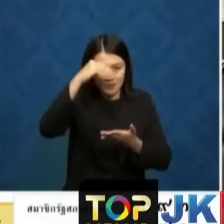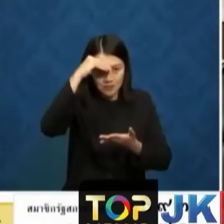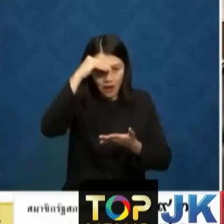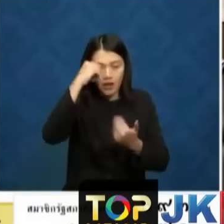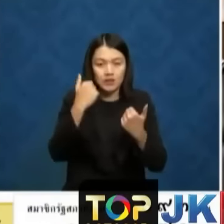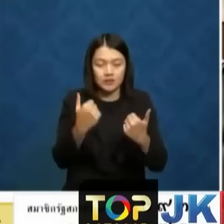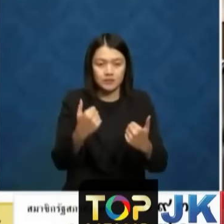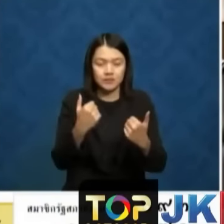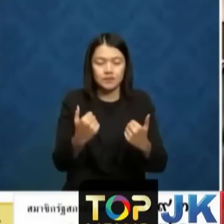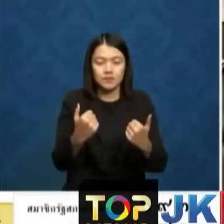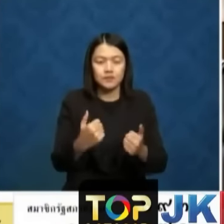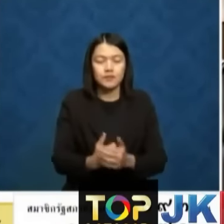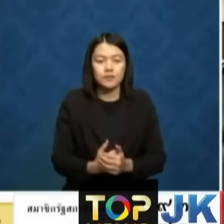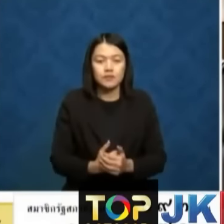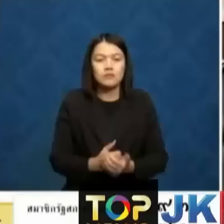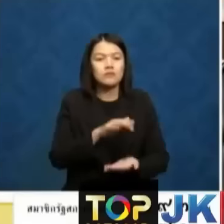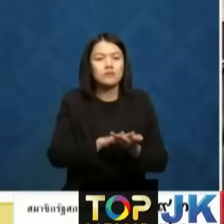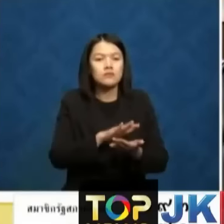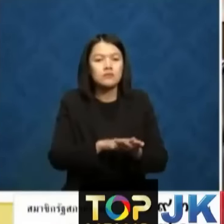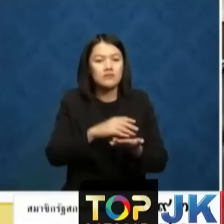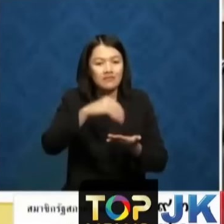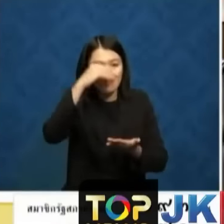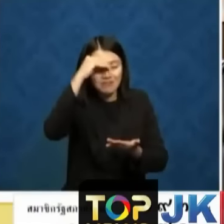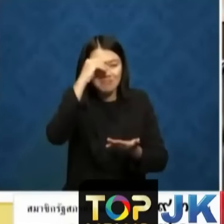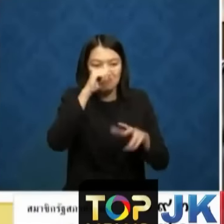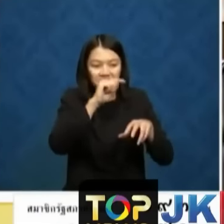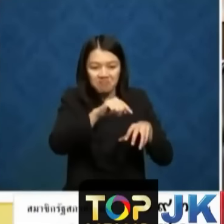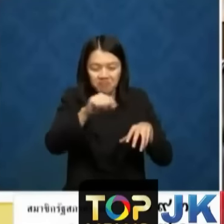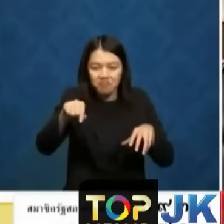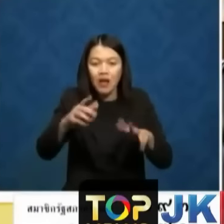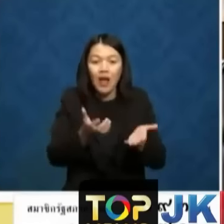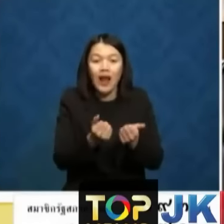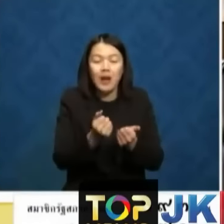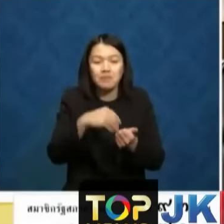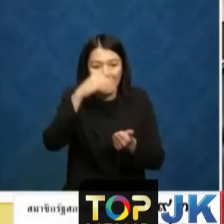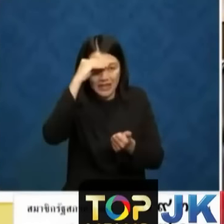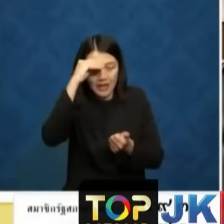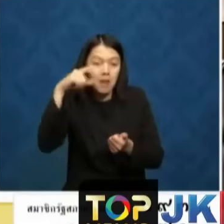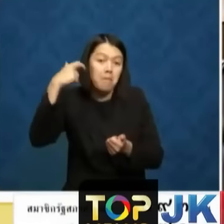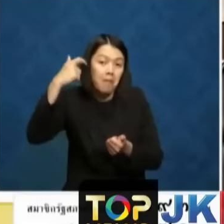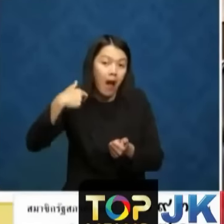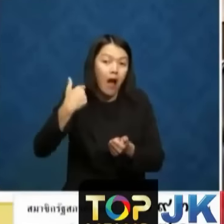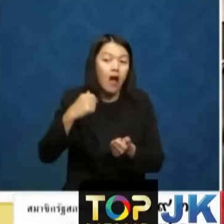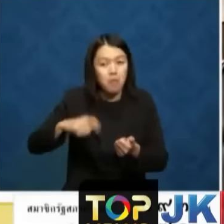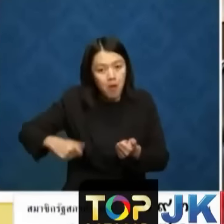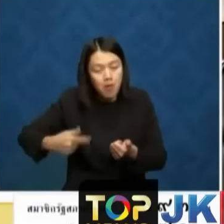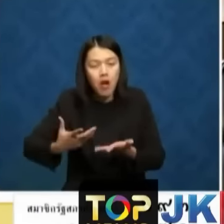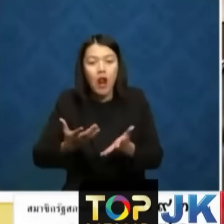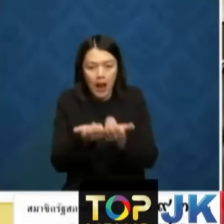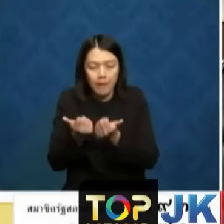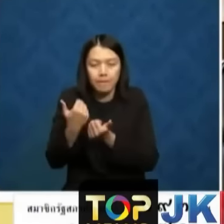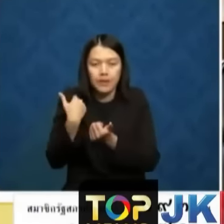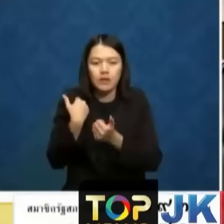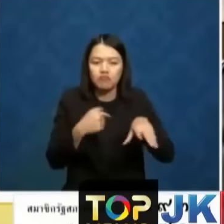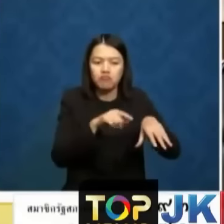ปัจจุบันนี้นะคะถึงแม้ว่าโรงเรียนหรือสถานศึกษาบางแห่งนะคะจะรับนักเรียนข้ามชาติเข้าเรียนแต่ก็ต้องยอมรับค่ะว่าอีกหล